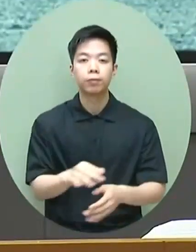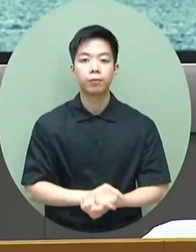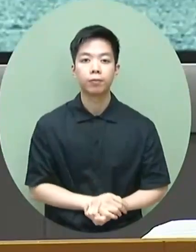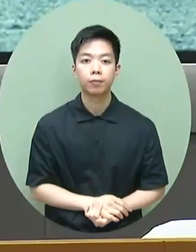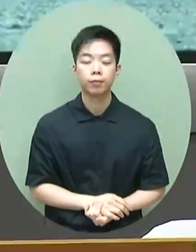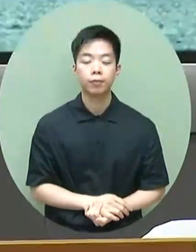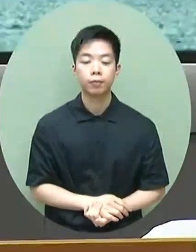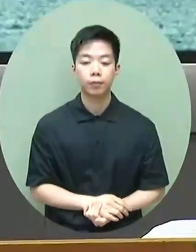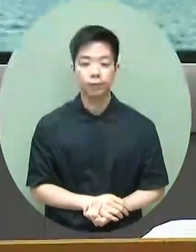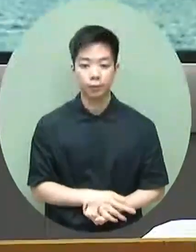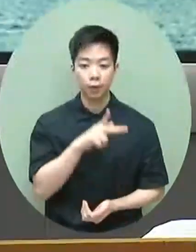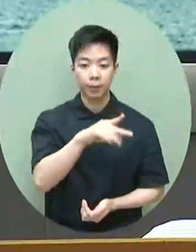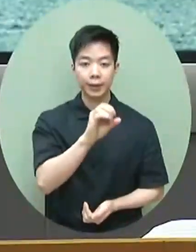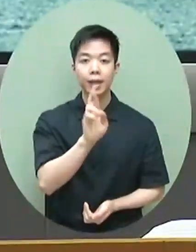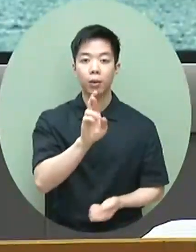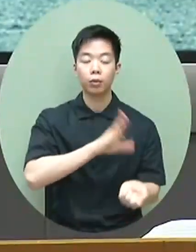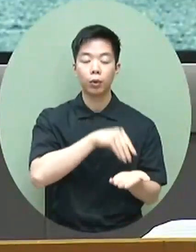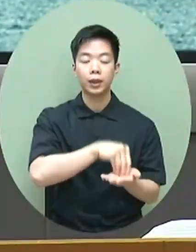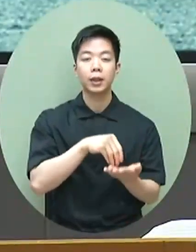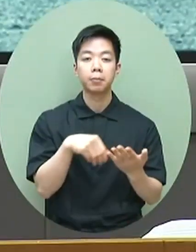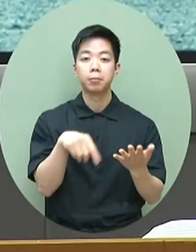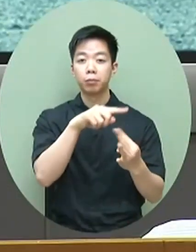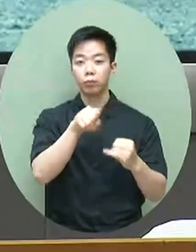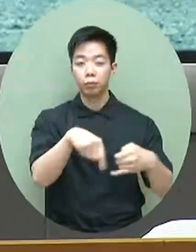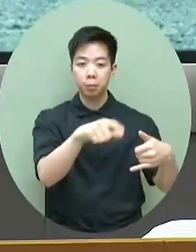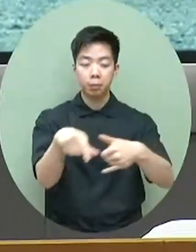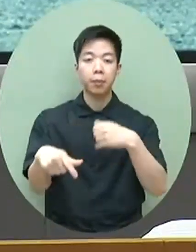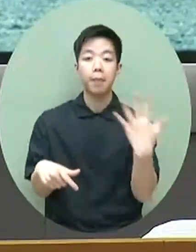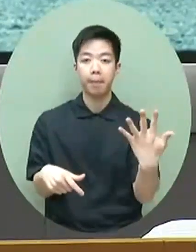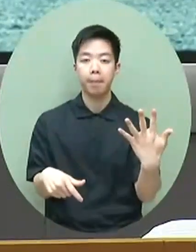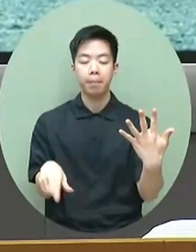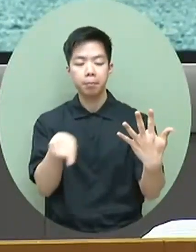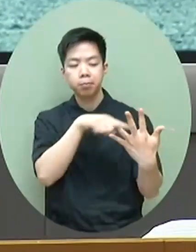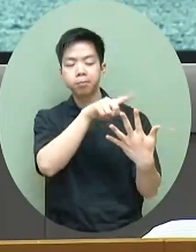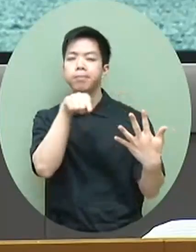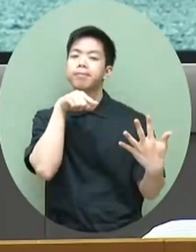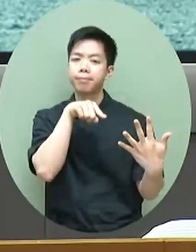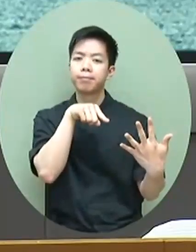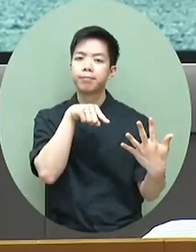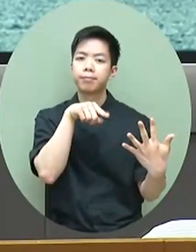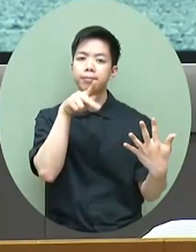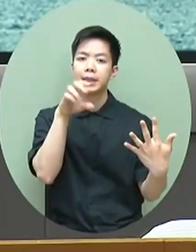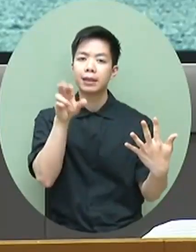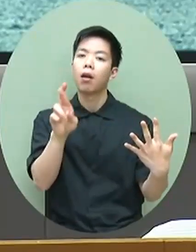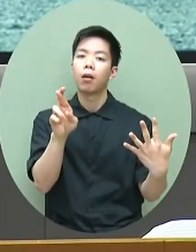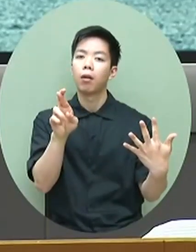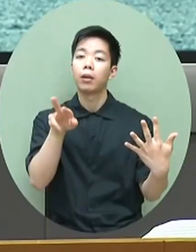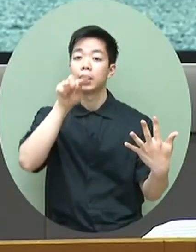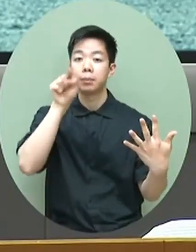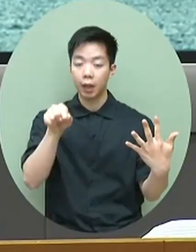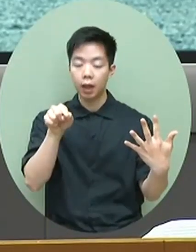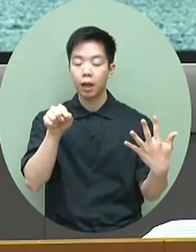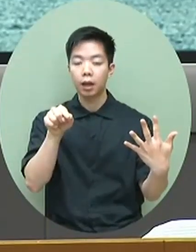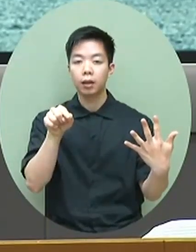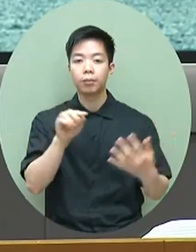陽性嘅個案咧，咁我哋都問翻啊，點解佢哋會做核酸咧？咁有一啲都係唔同原因啦，可能